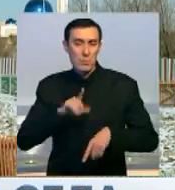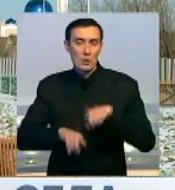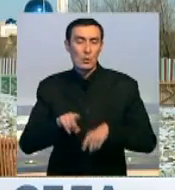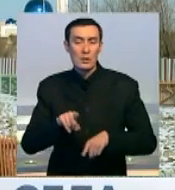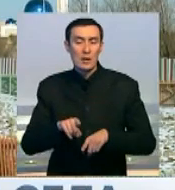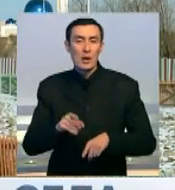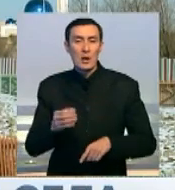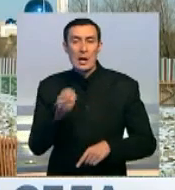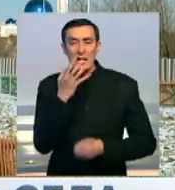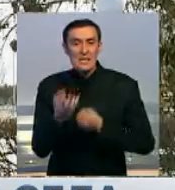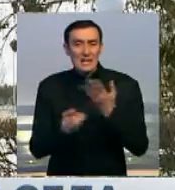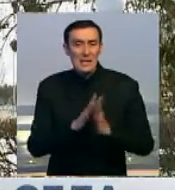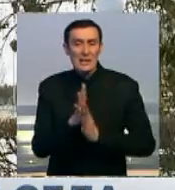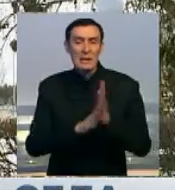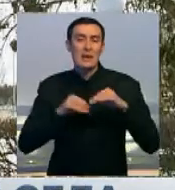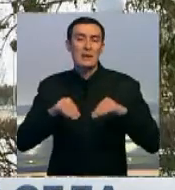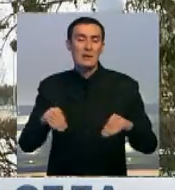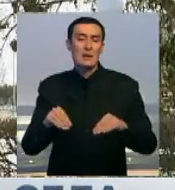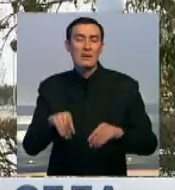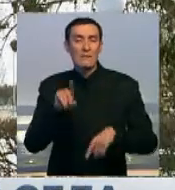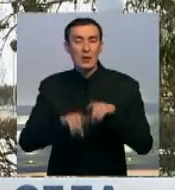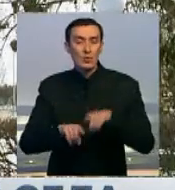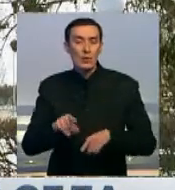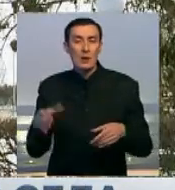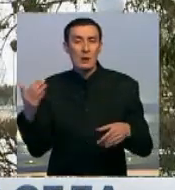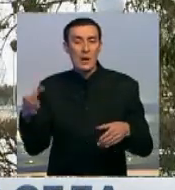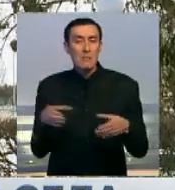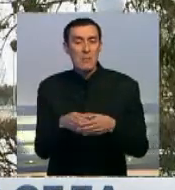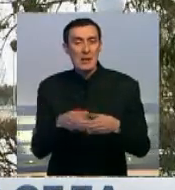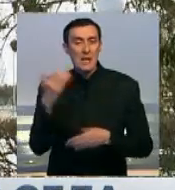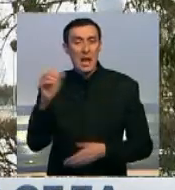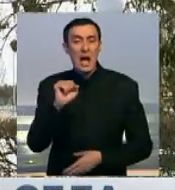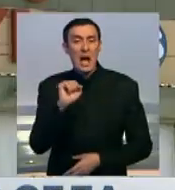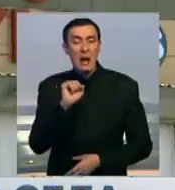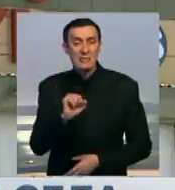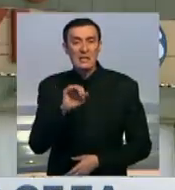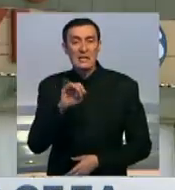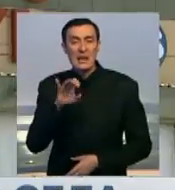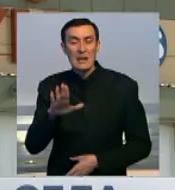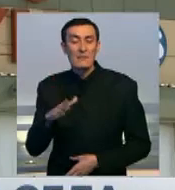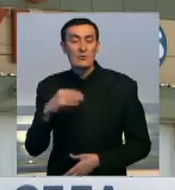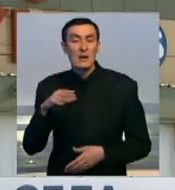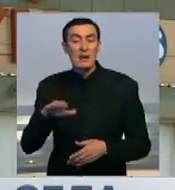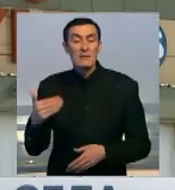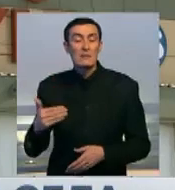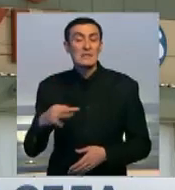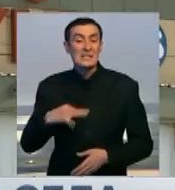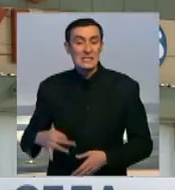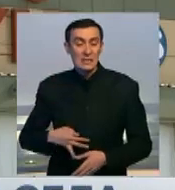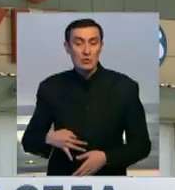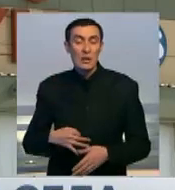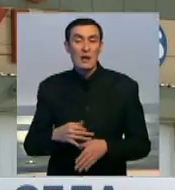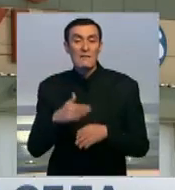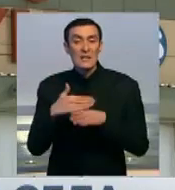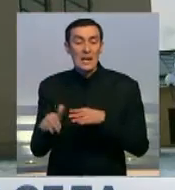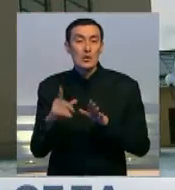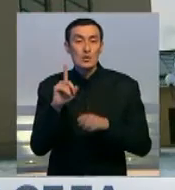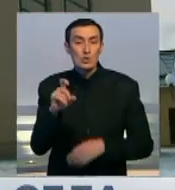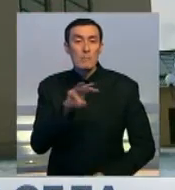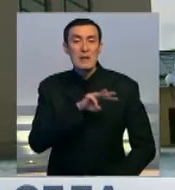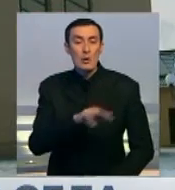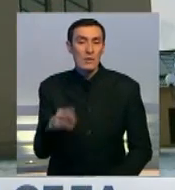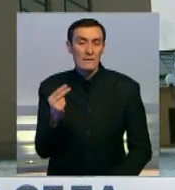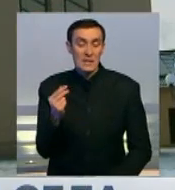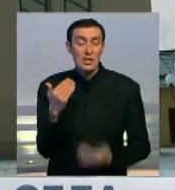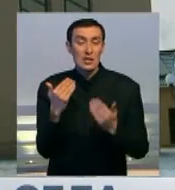развитие, озеленение и благоустройство родного аула компания Абзала Ералиева, которую возглавляет уже сын мецената, отводит свыше 100 миллионов